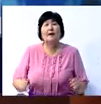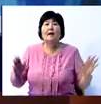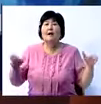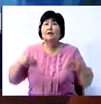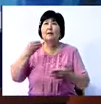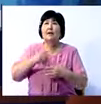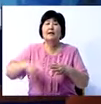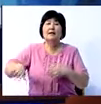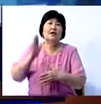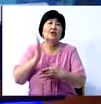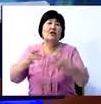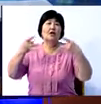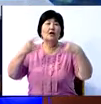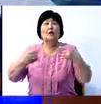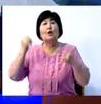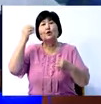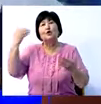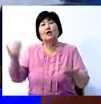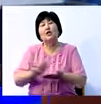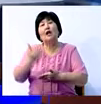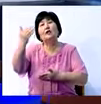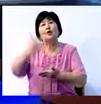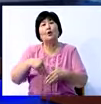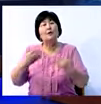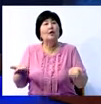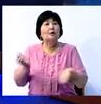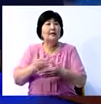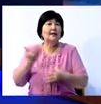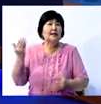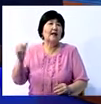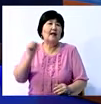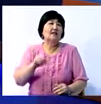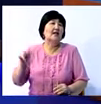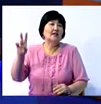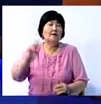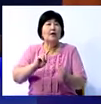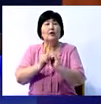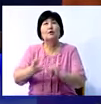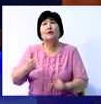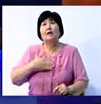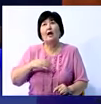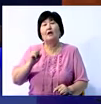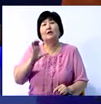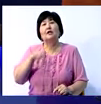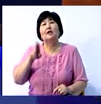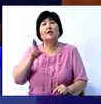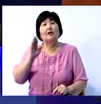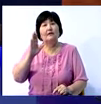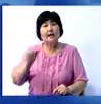Ассалому алейкум, ардақты ағайын, тікелей эфирде түскі жаңалықтар топтамасы. Онымен таныстыратын мен Алданазар Нағымет, сурда аудармада Айткүл